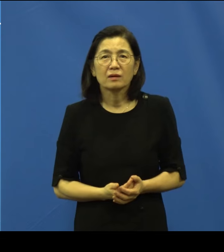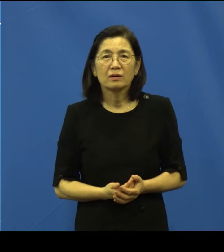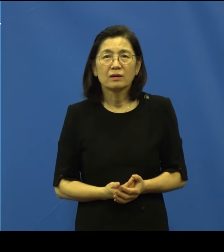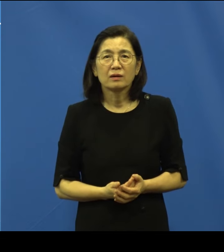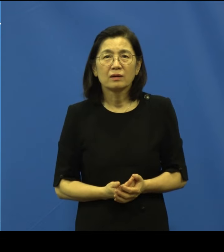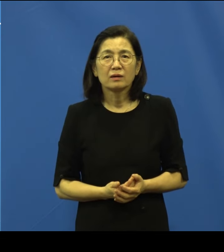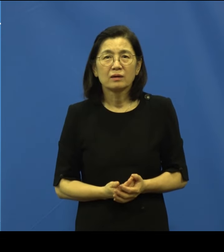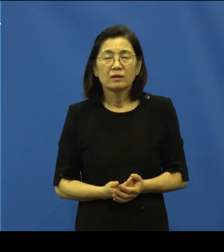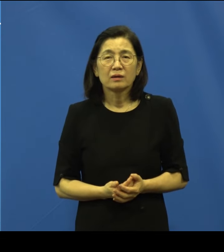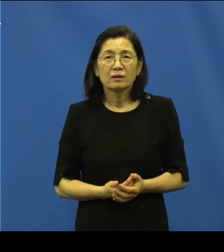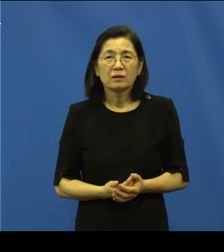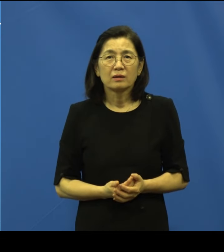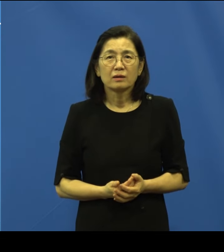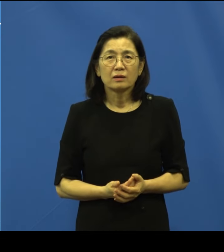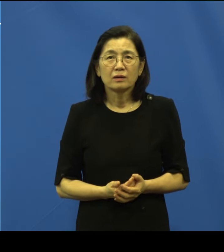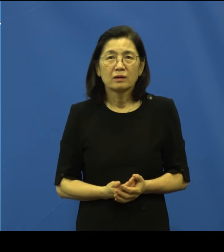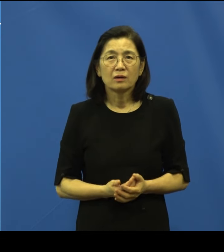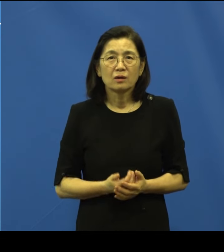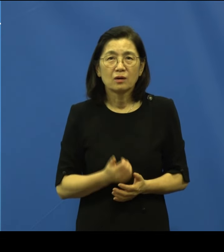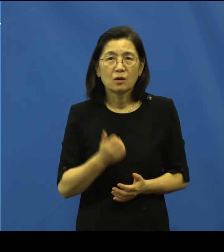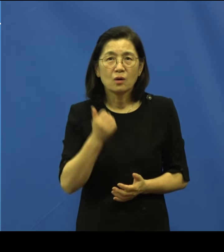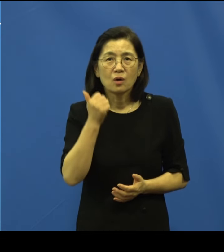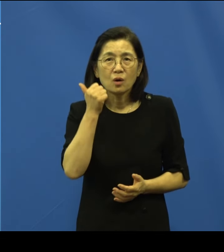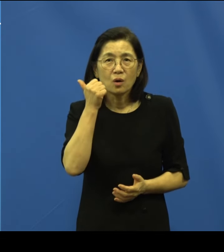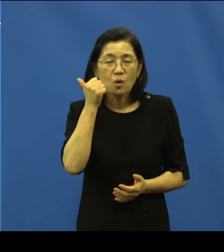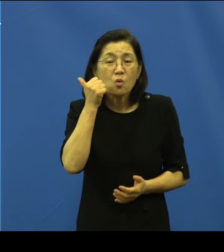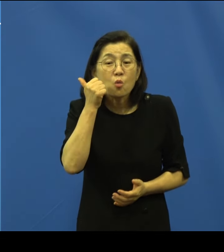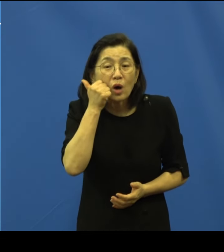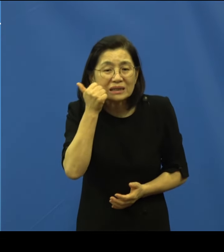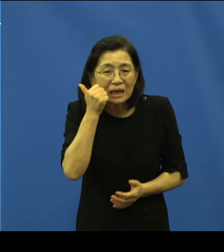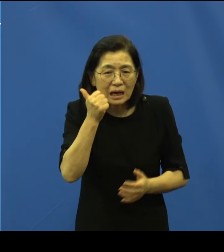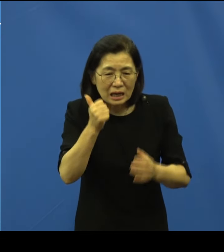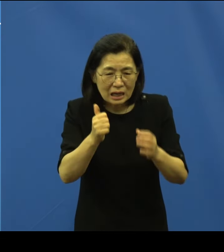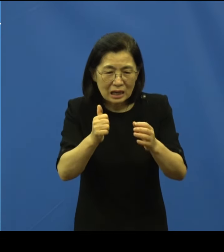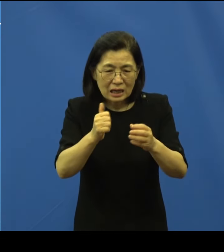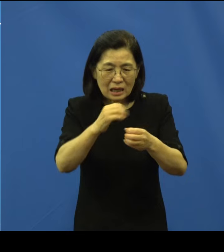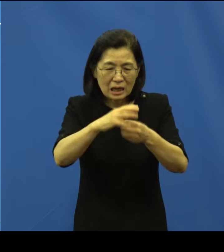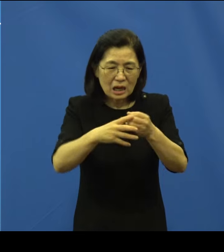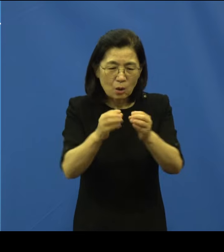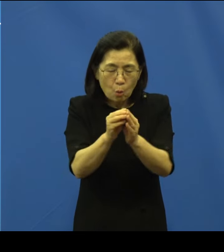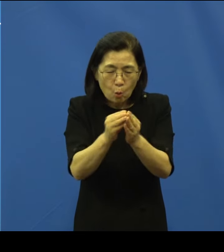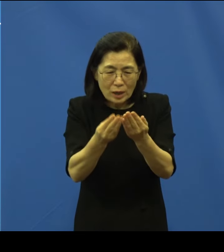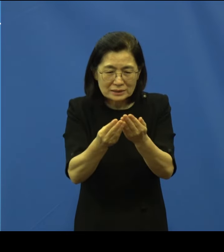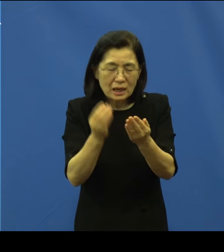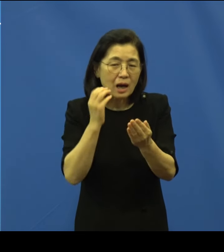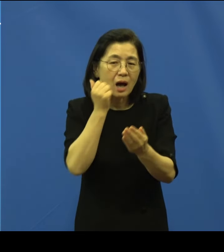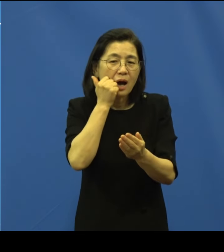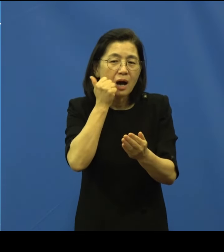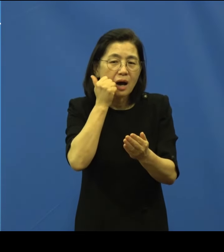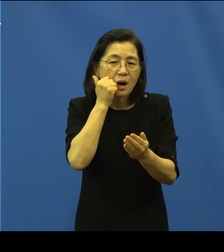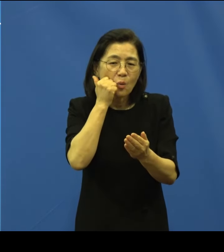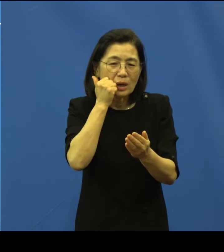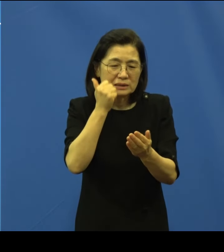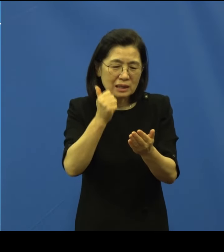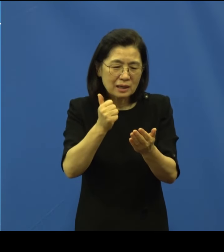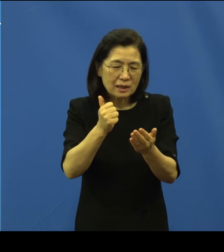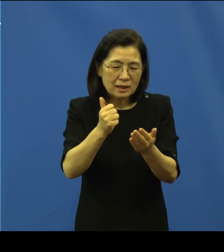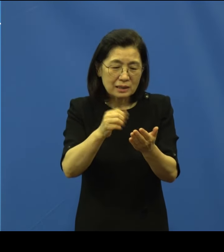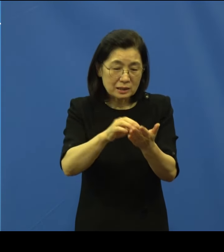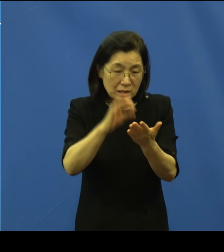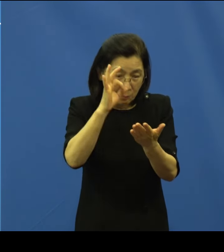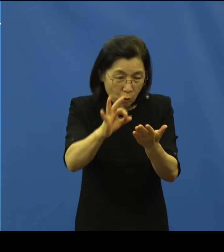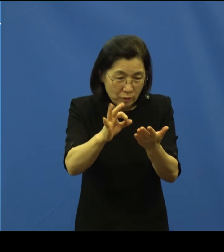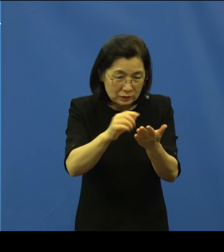괜히 또 그 안에 글을 써놔가지고 읽다가 운명의 상대가 오늘 나타날지 모르니 미모를 유지하세요. 뭐